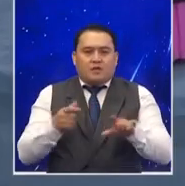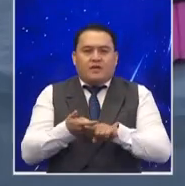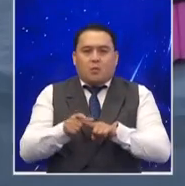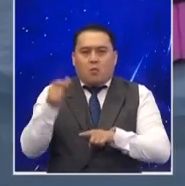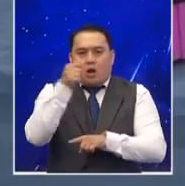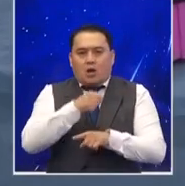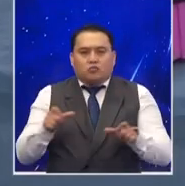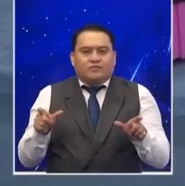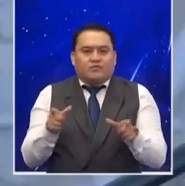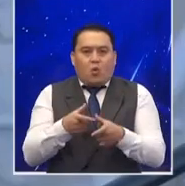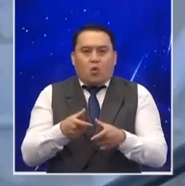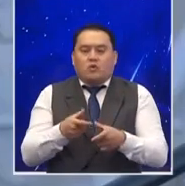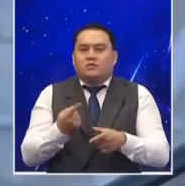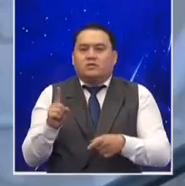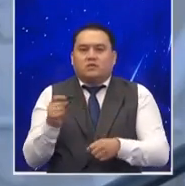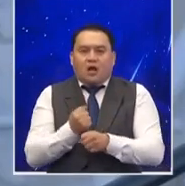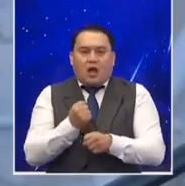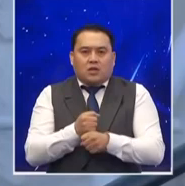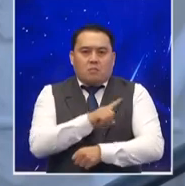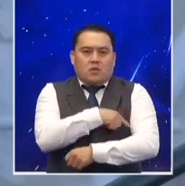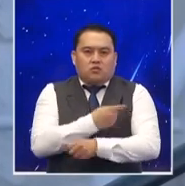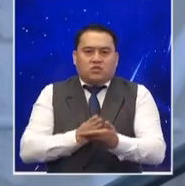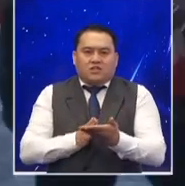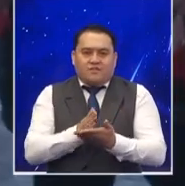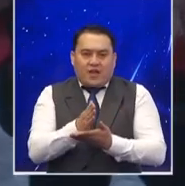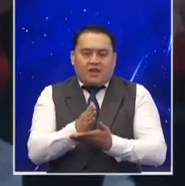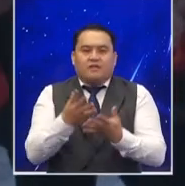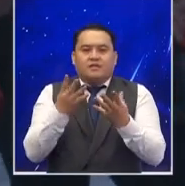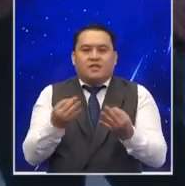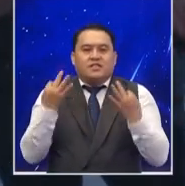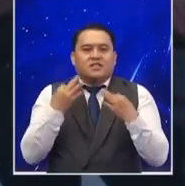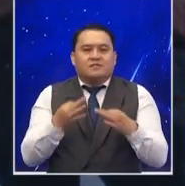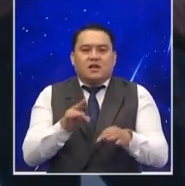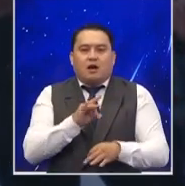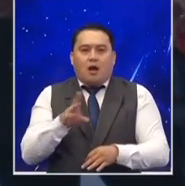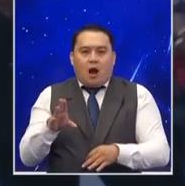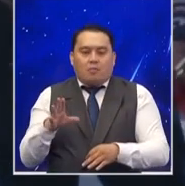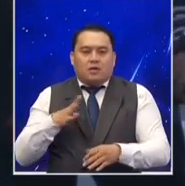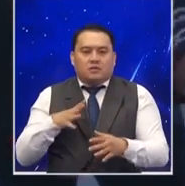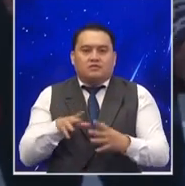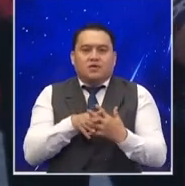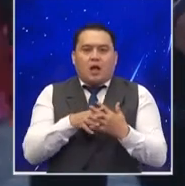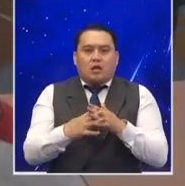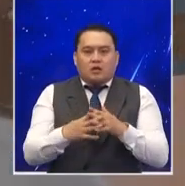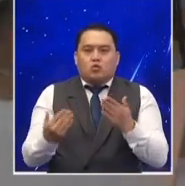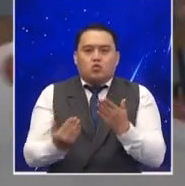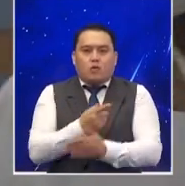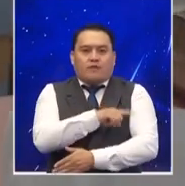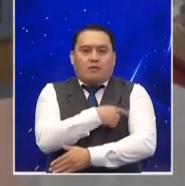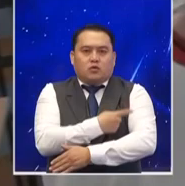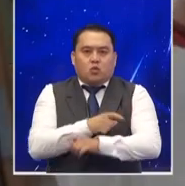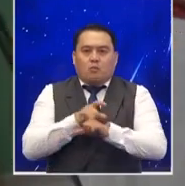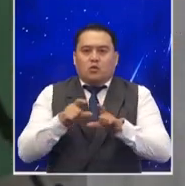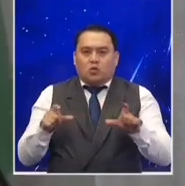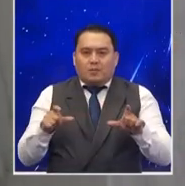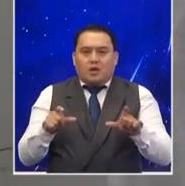году из-за пандемии особый упор сделан на медицинскую сферу. Так, в День независимости республики в селе Какпак появилась новая врачебная